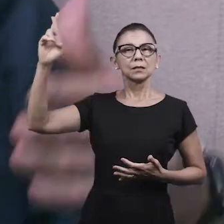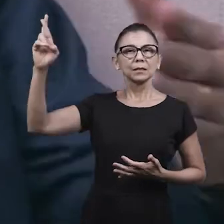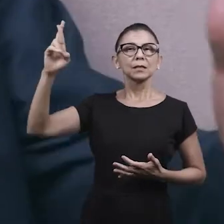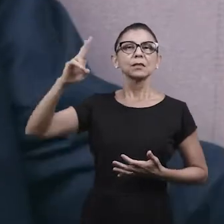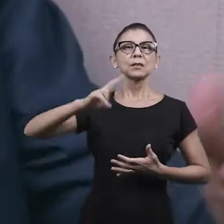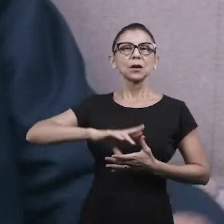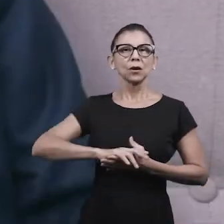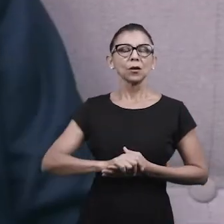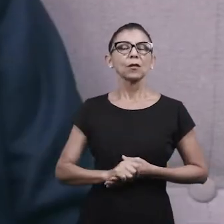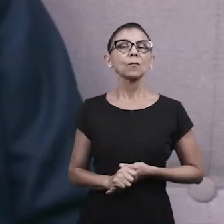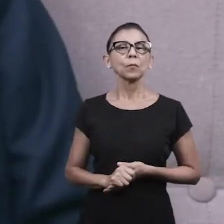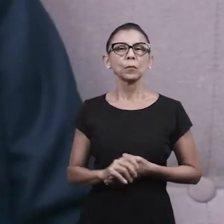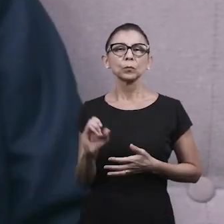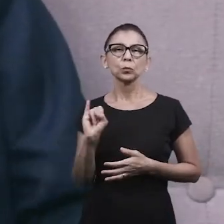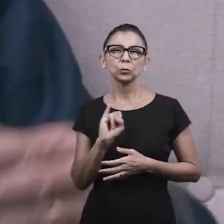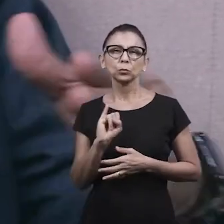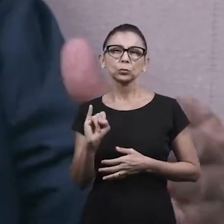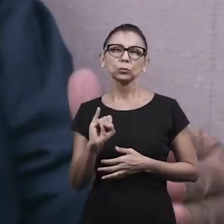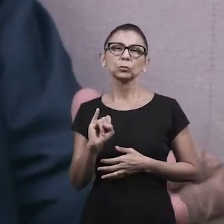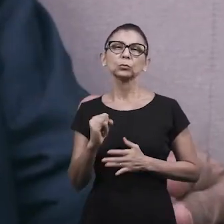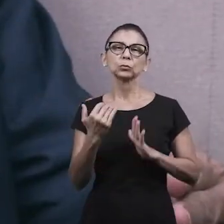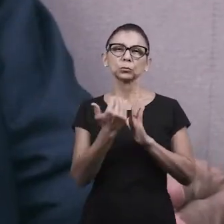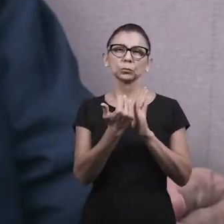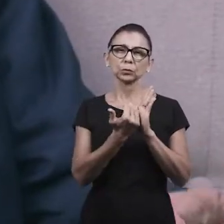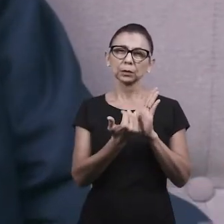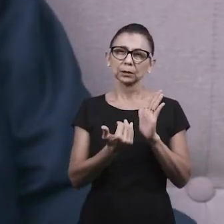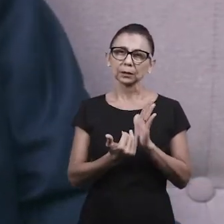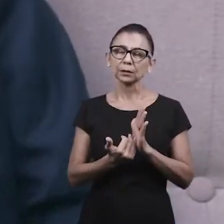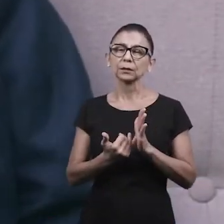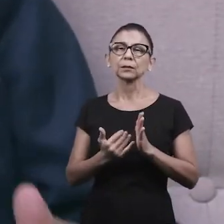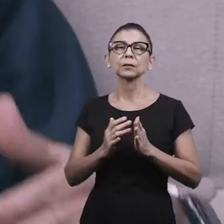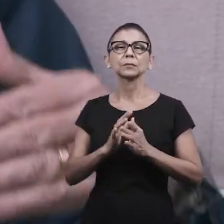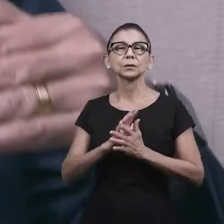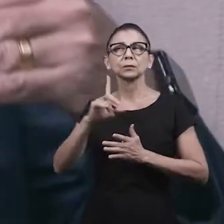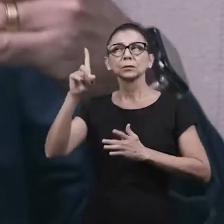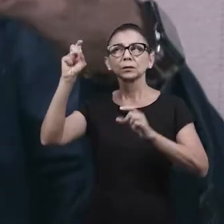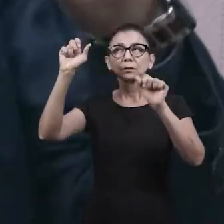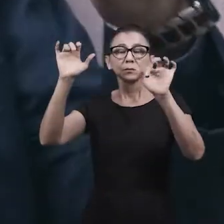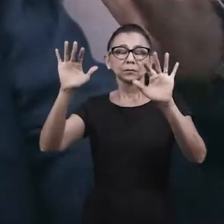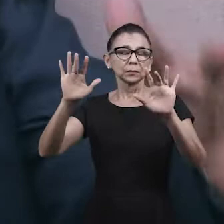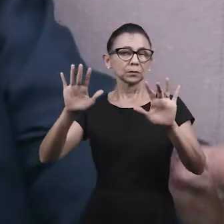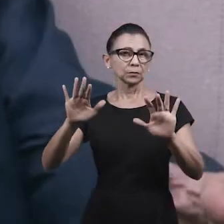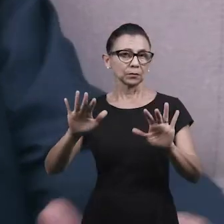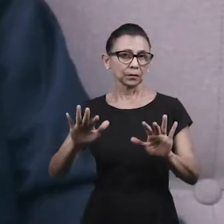pas, qui nous envoient leurs commentaires, leur participation. Cela